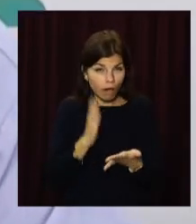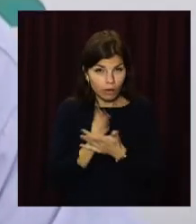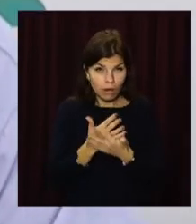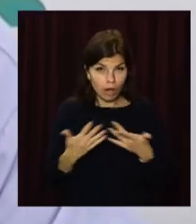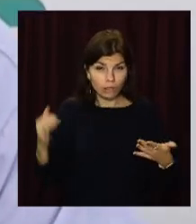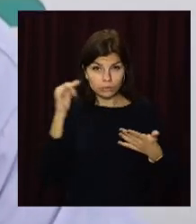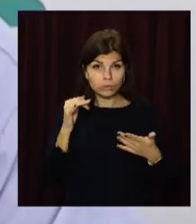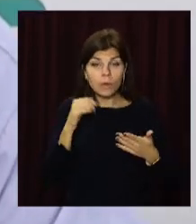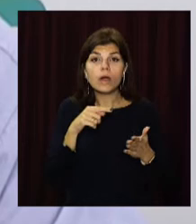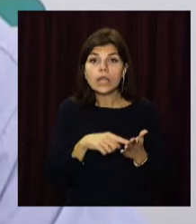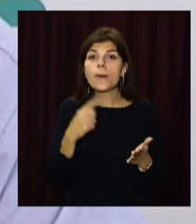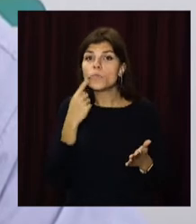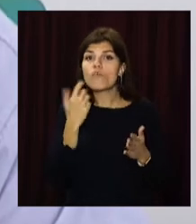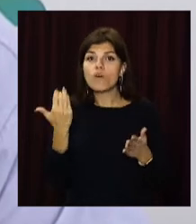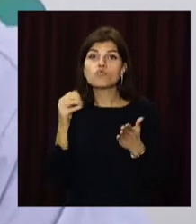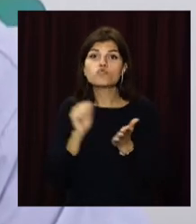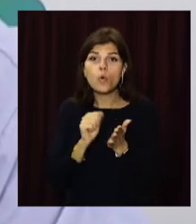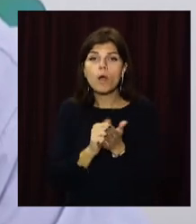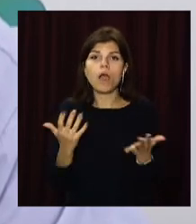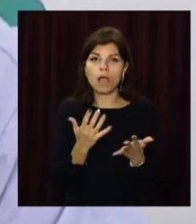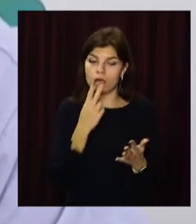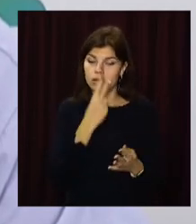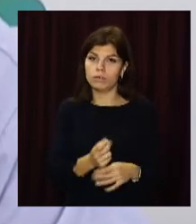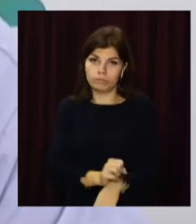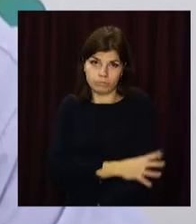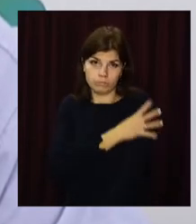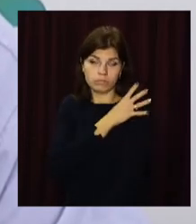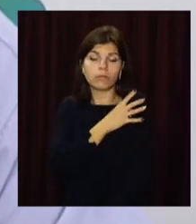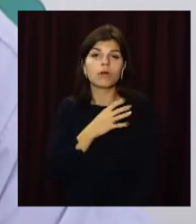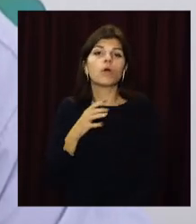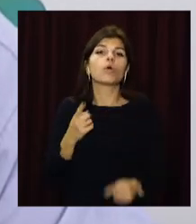але та мова, яка вражає, тому що вона